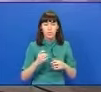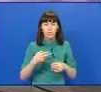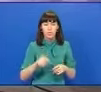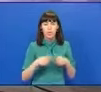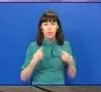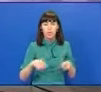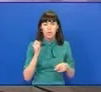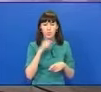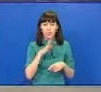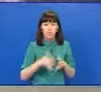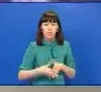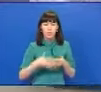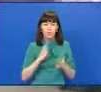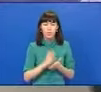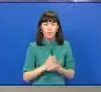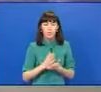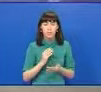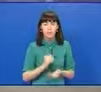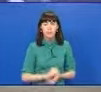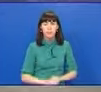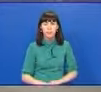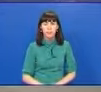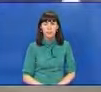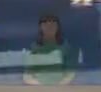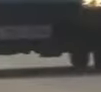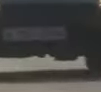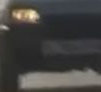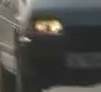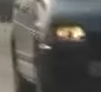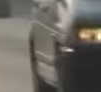да ұрлықтар жасағандығы анықталып отыр. Нұрдәулет Келдібайұлы, Жазира Лекерова, оңтүстік ақпарат.